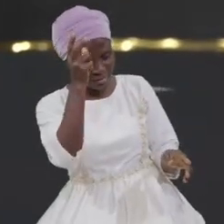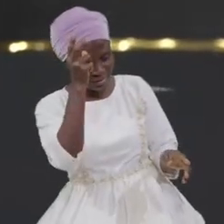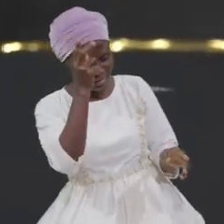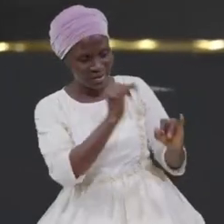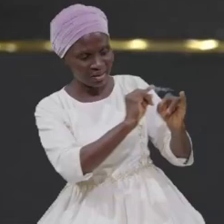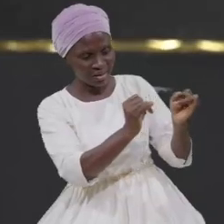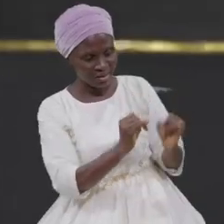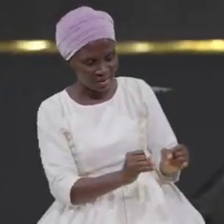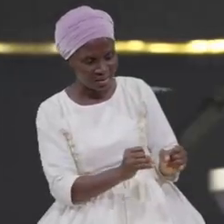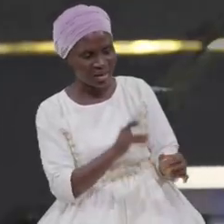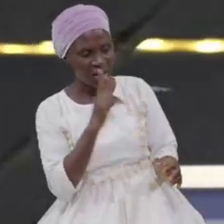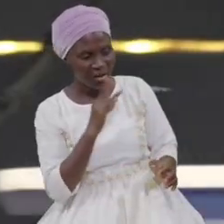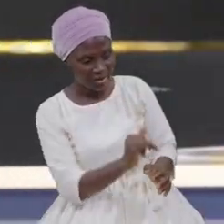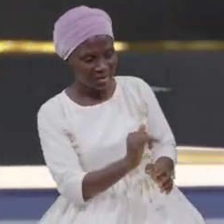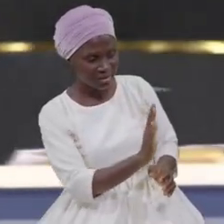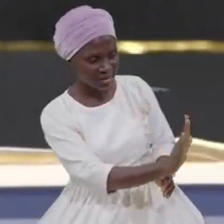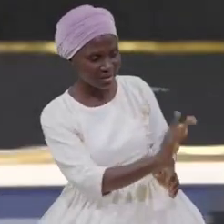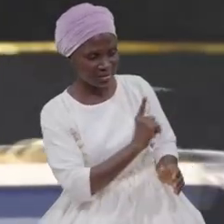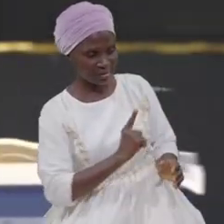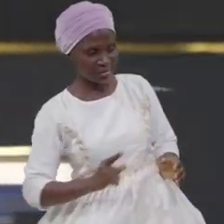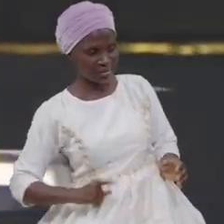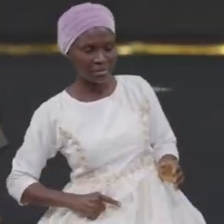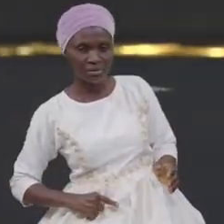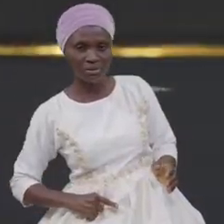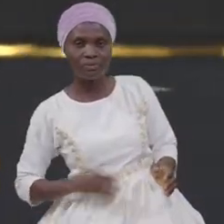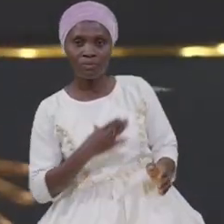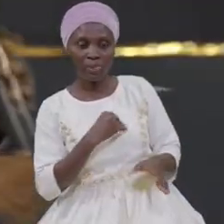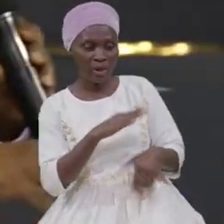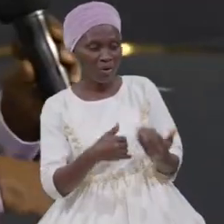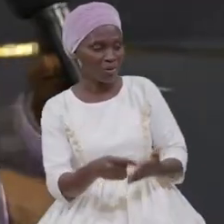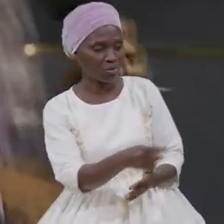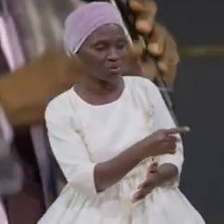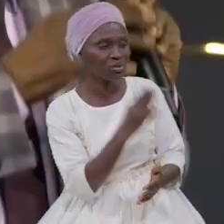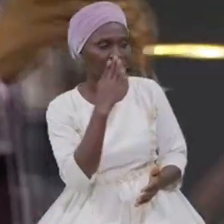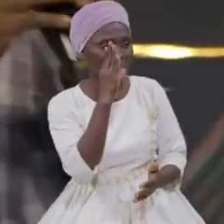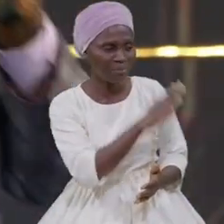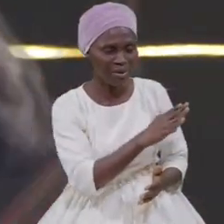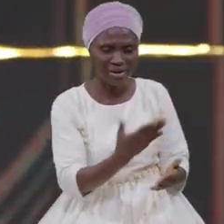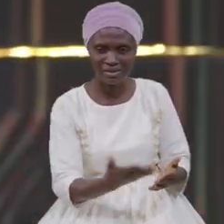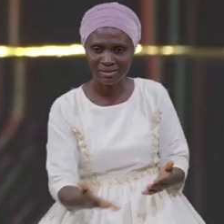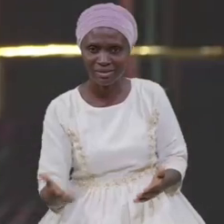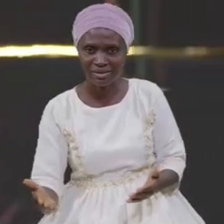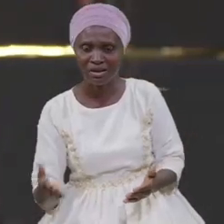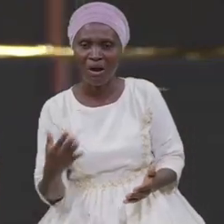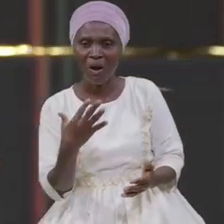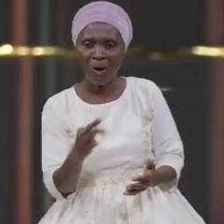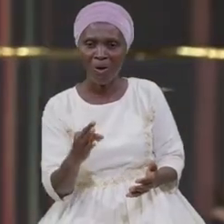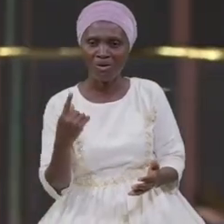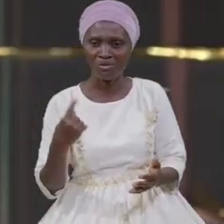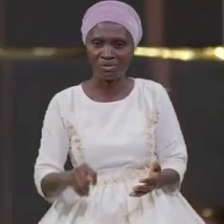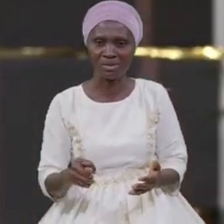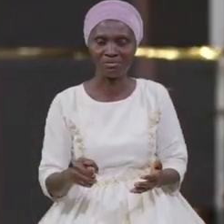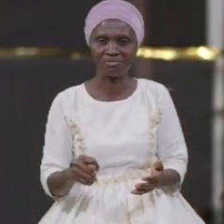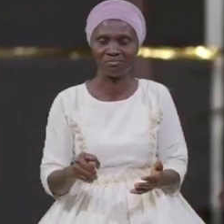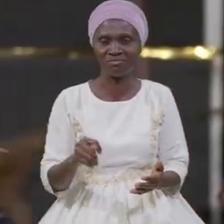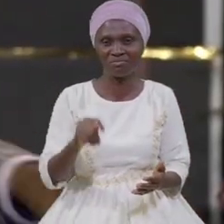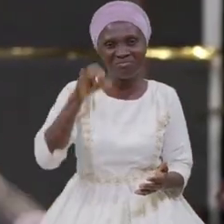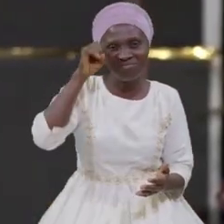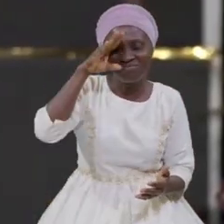toujours son Seigneur. Et toutes ces mauvaises choses, de la magie,